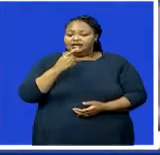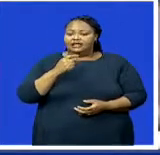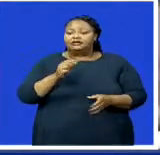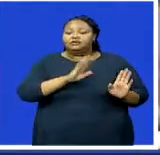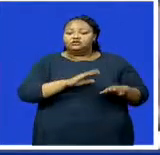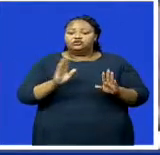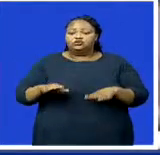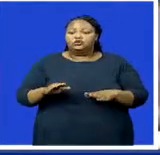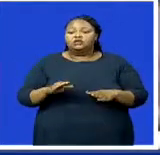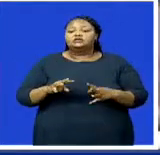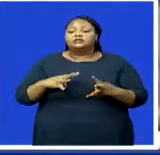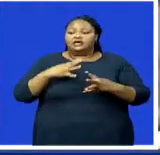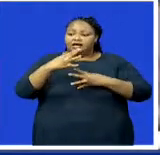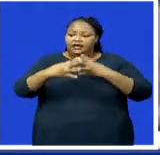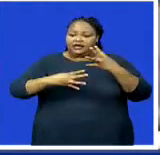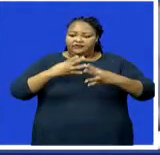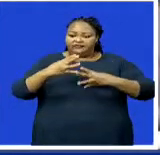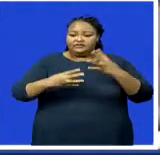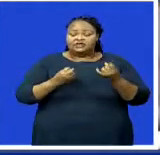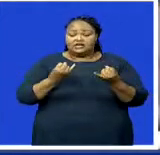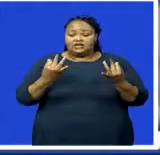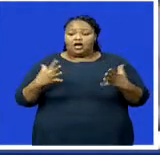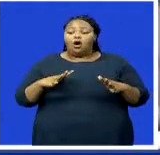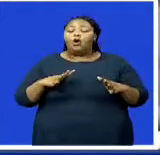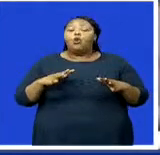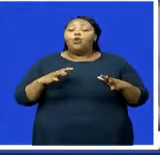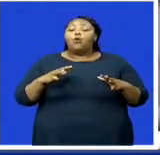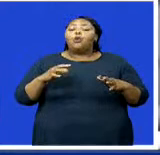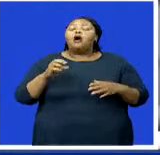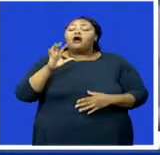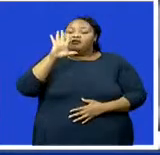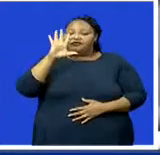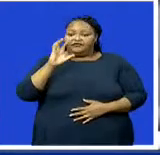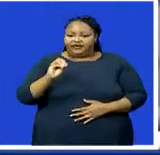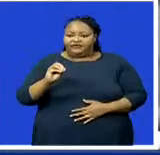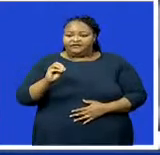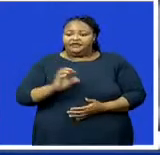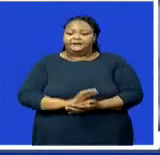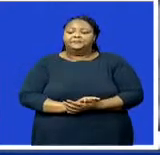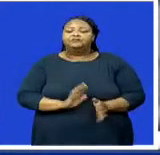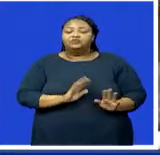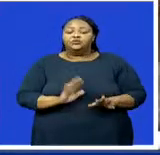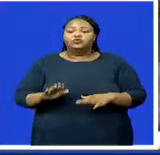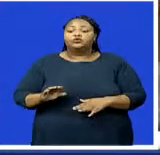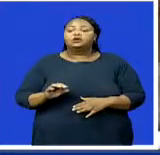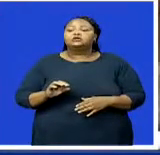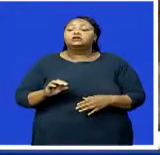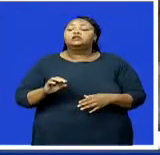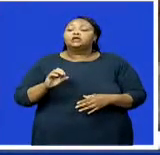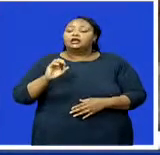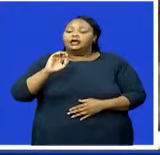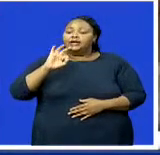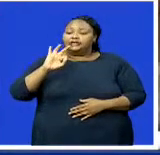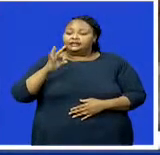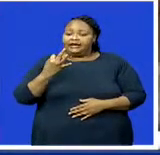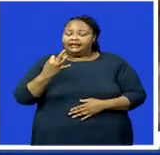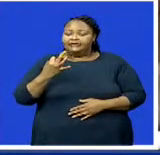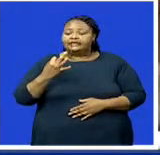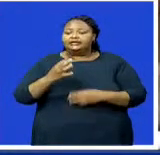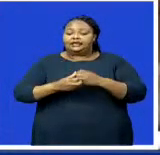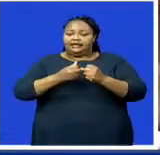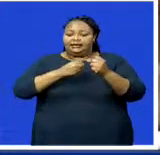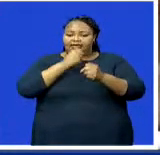umnyaka wesibili kuya emnyakeni wesine. Uthi kulabo labenda umnyaka wesithathu nesine emanvombadana asihlani nje